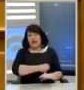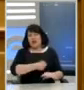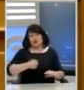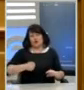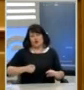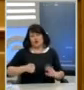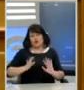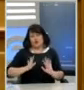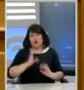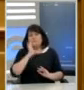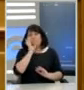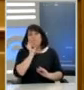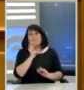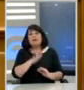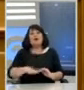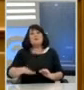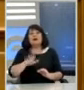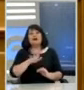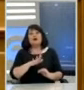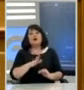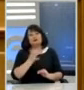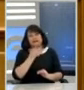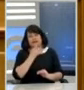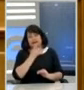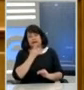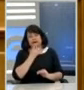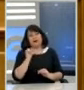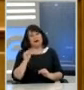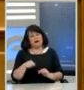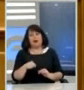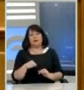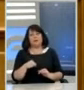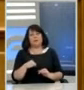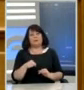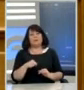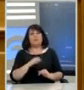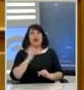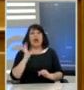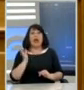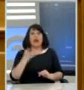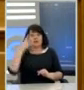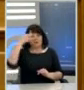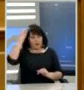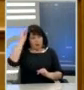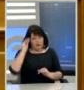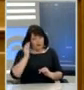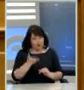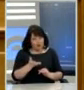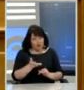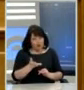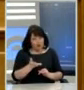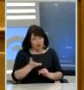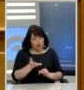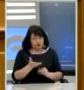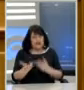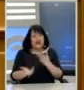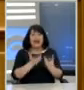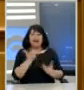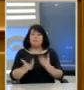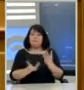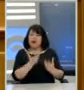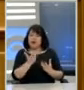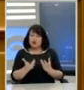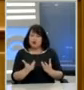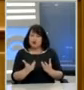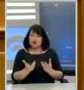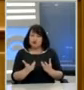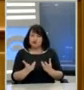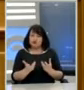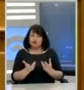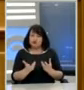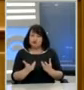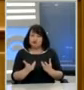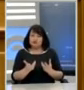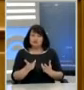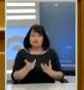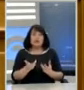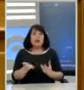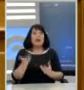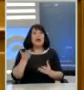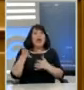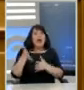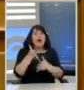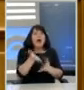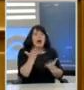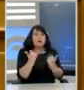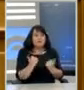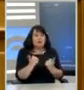πραγματικότητα είναι ομοί. Εάν ο κύριος Τσίπρας και ο κύριος Καμένος δεν είχαν ξεγελάσει τους